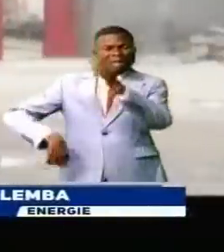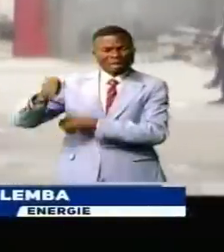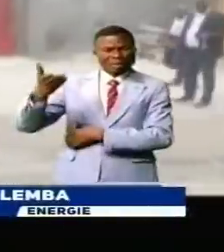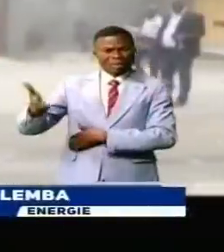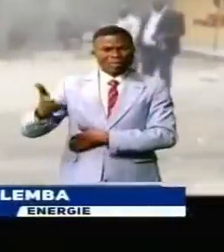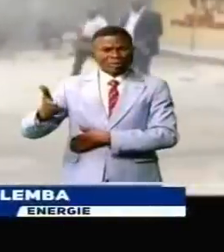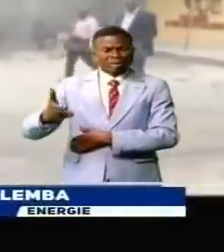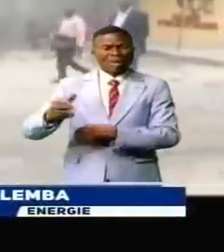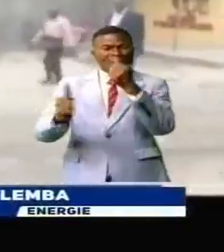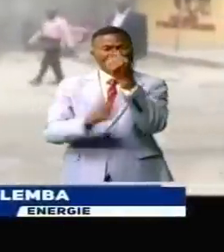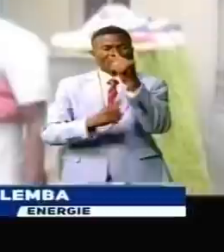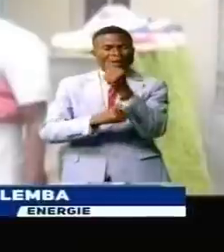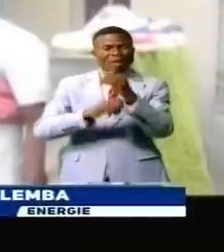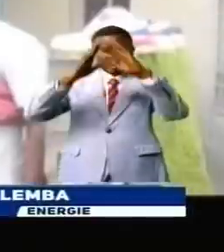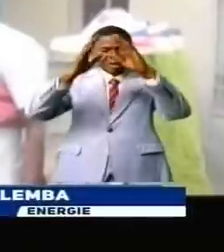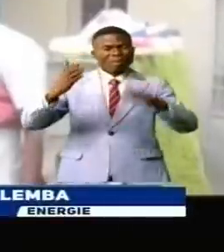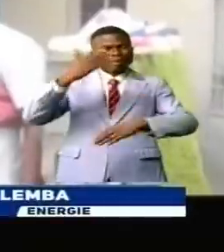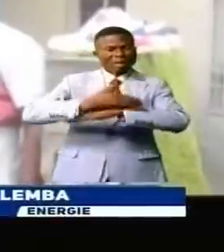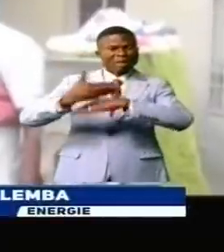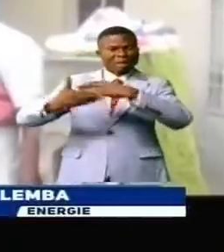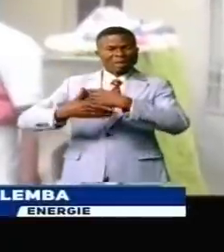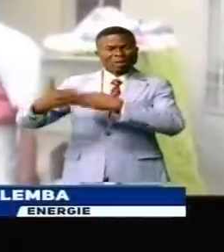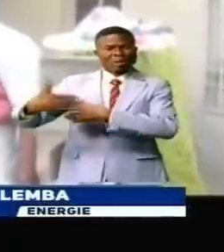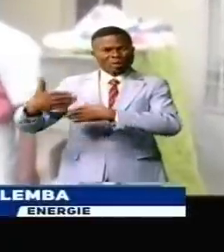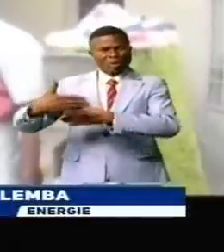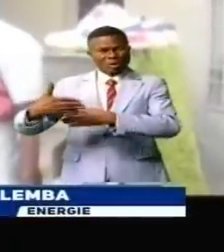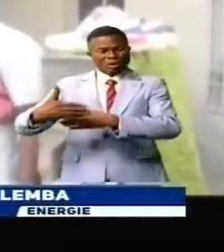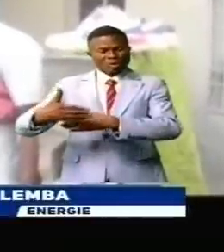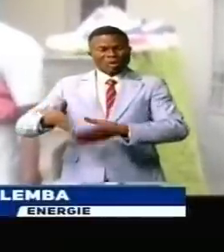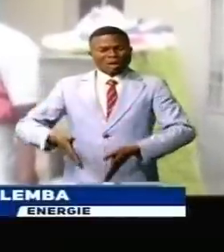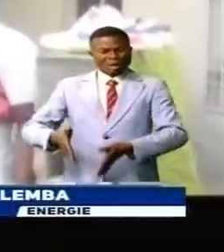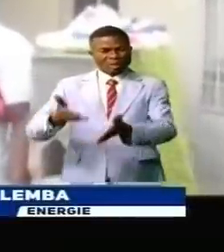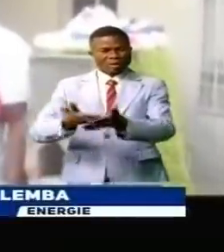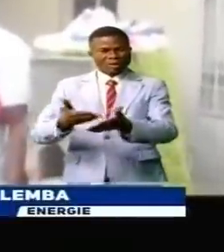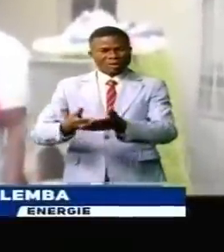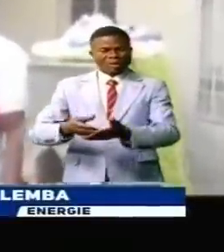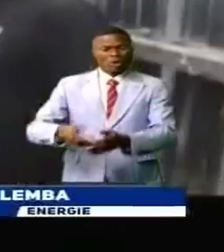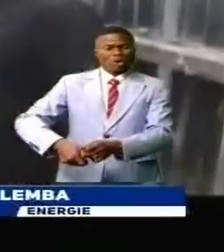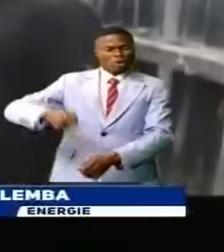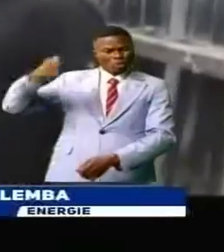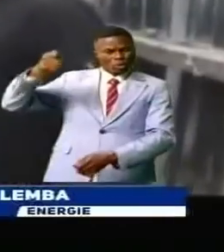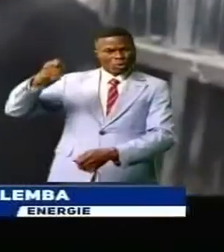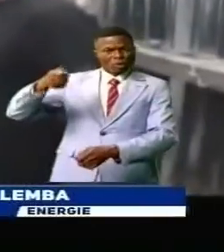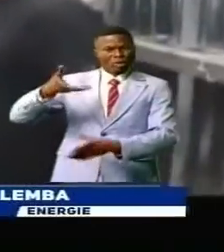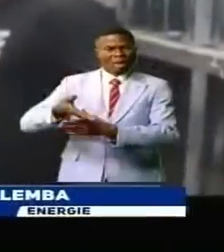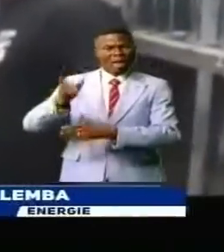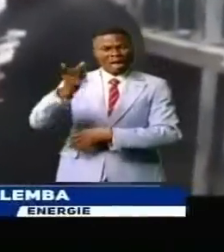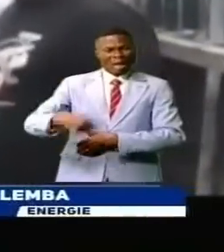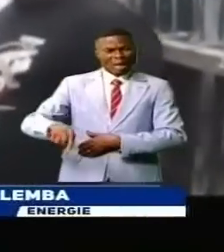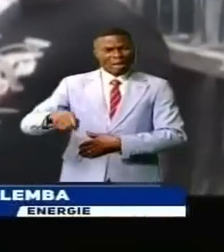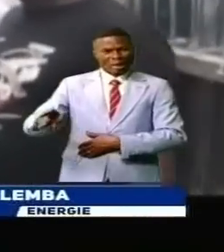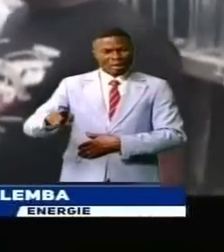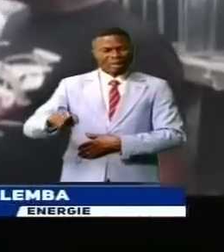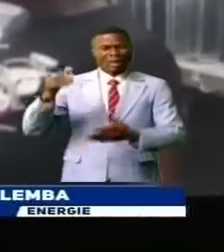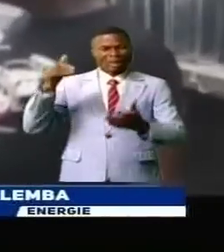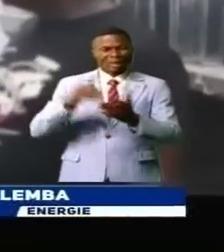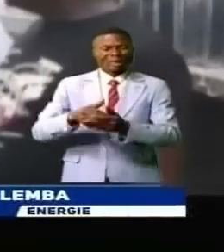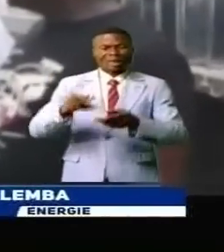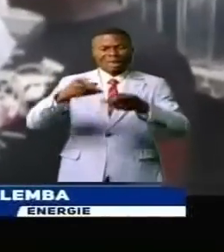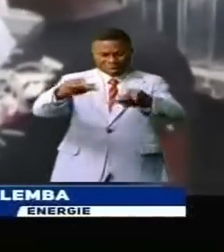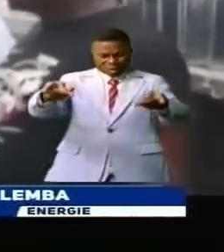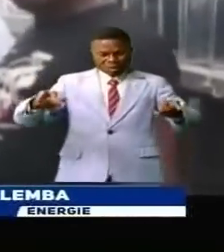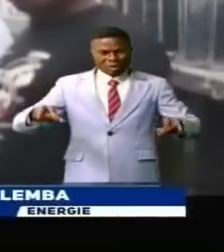ici les habitations sont construites sur les servitudes. La cabine Baka, toujours à Lemba, se retrouve dans une